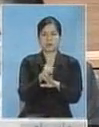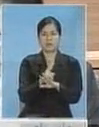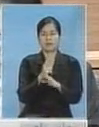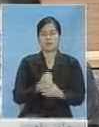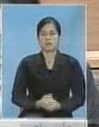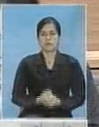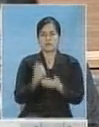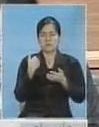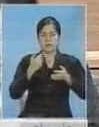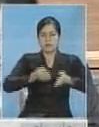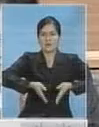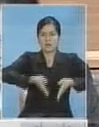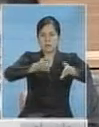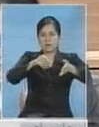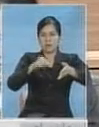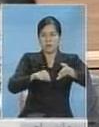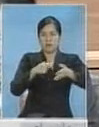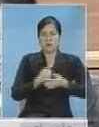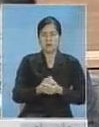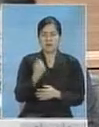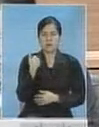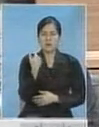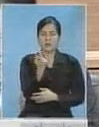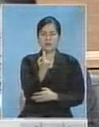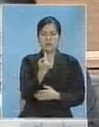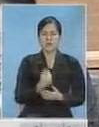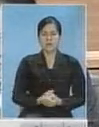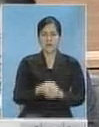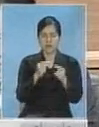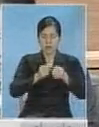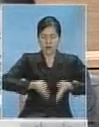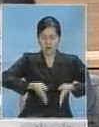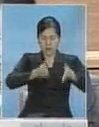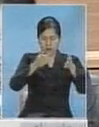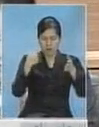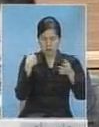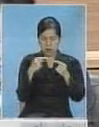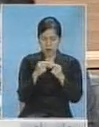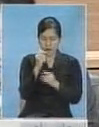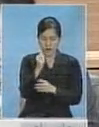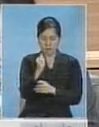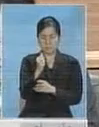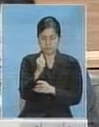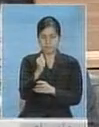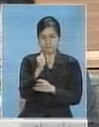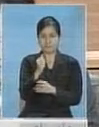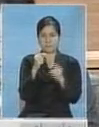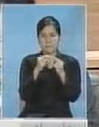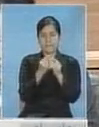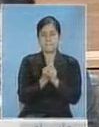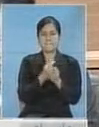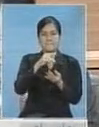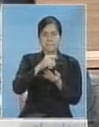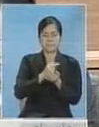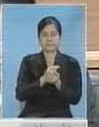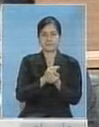มันมีถนนอยู่เส้นหนึ่งนะครับซึ่งเป็นถนนอินโดจีนนี่แหละฮะในสายพิษณุโลกสุโขทัยซึ่งเรียกว่